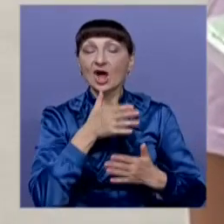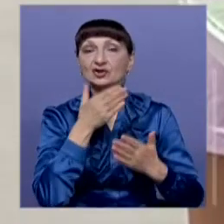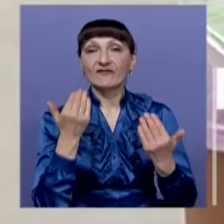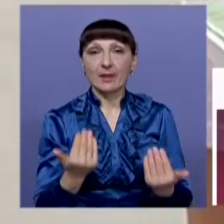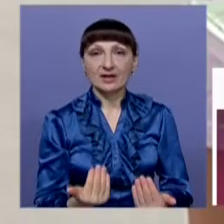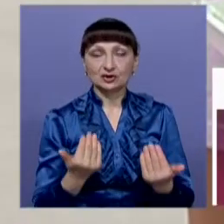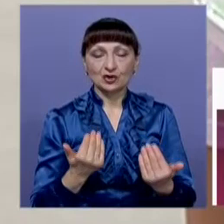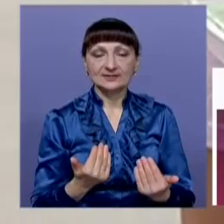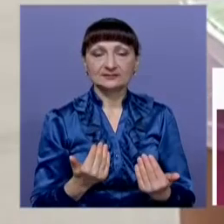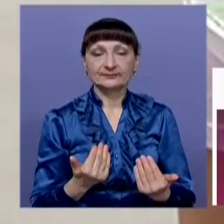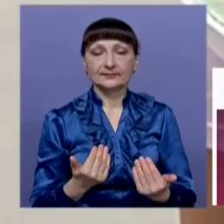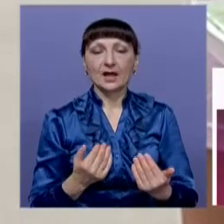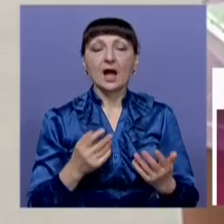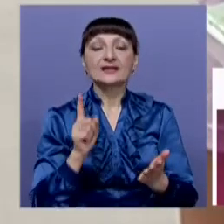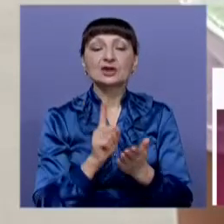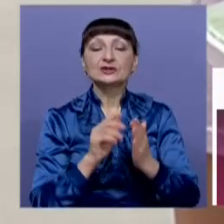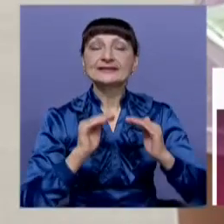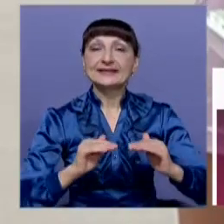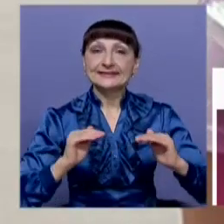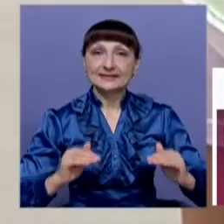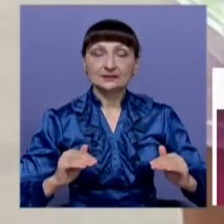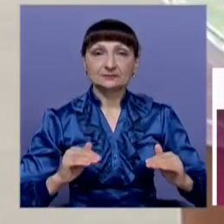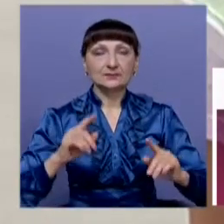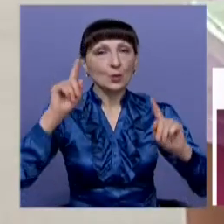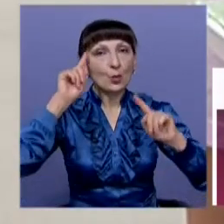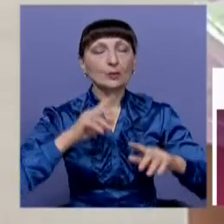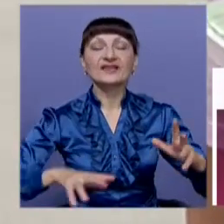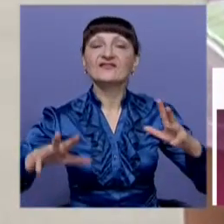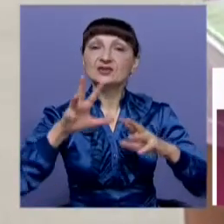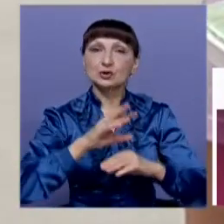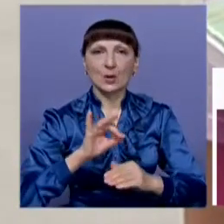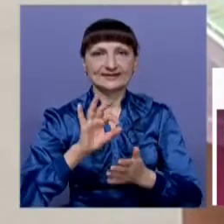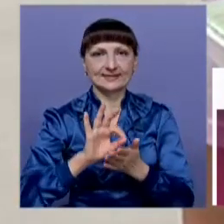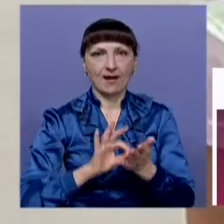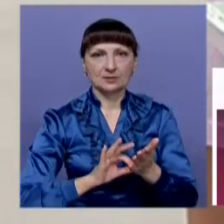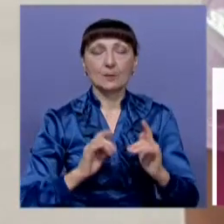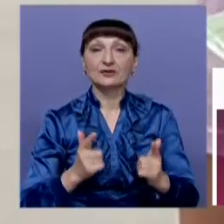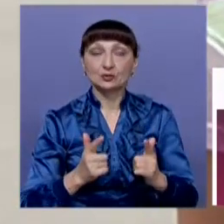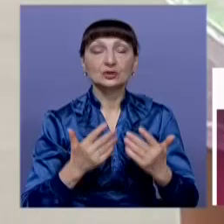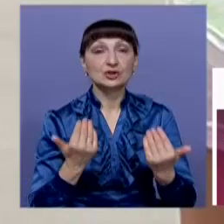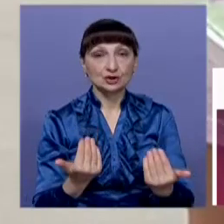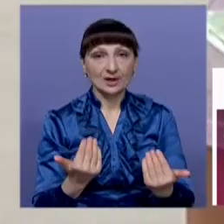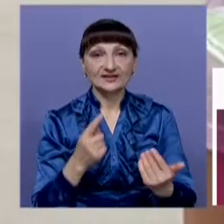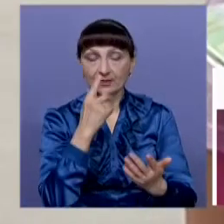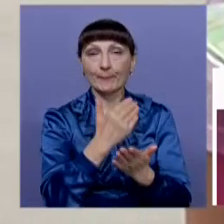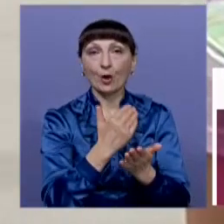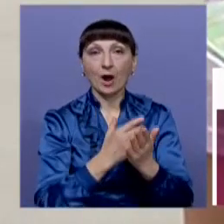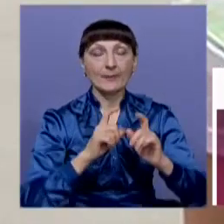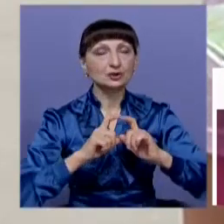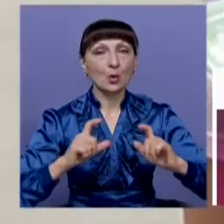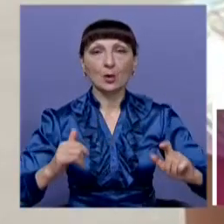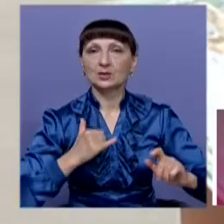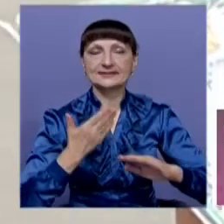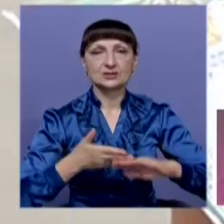сейчас должны дети, в принципе, уметь все и сразу. Потому что даже вот сейчас программа школьная у